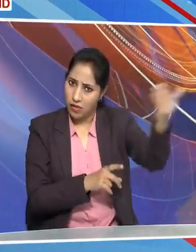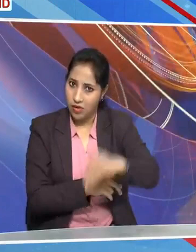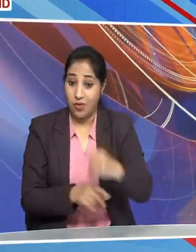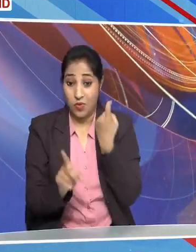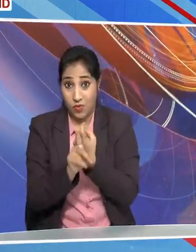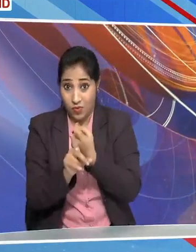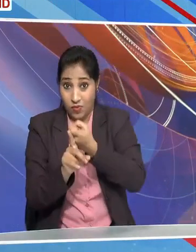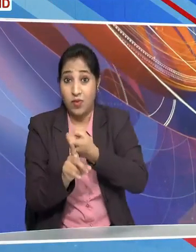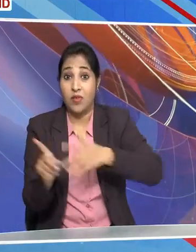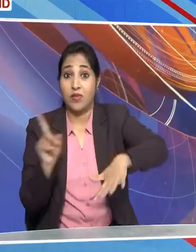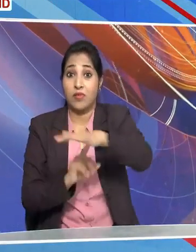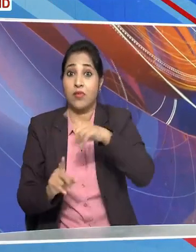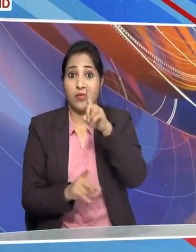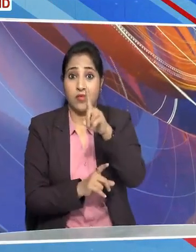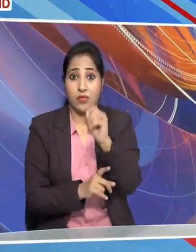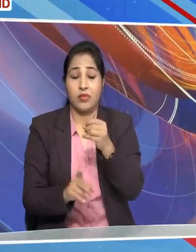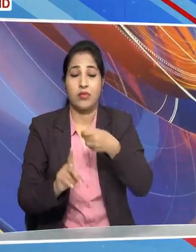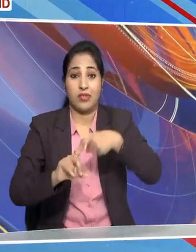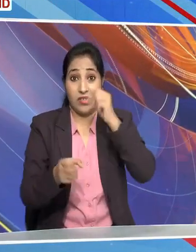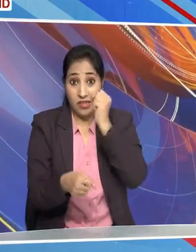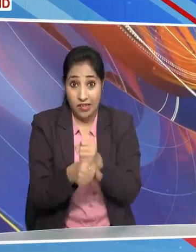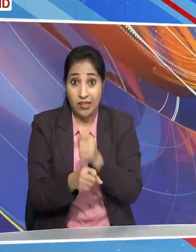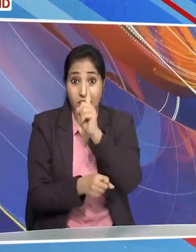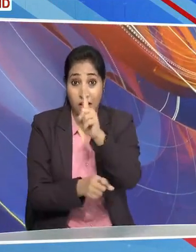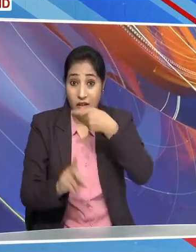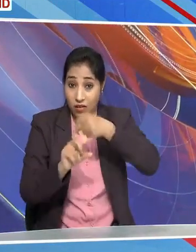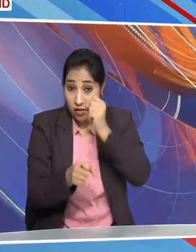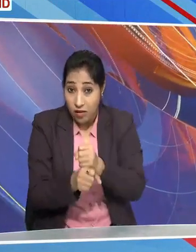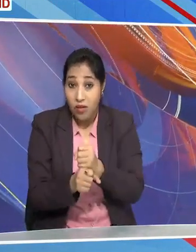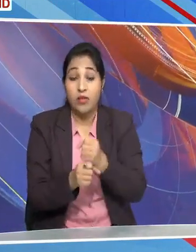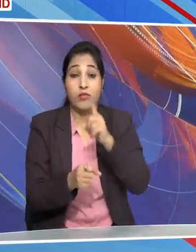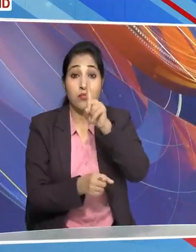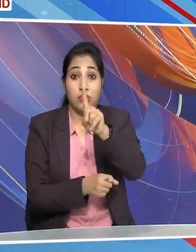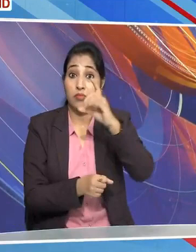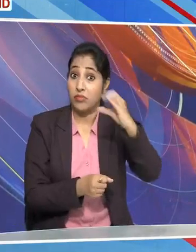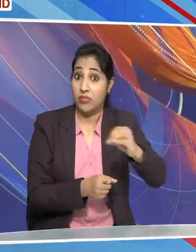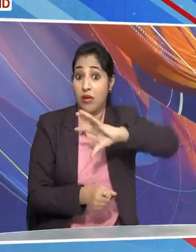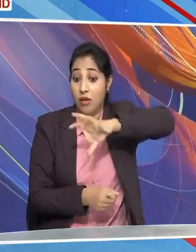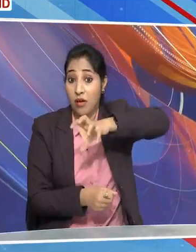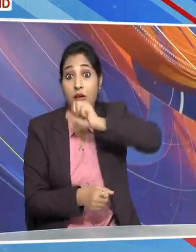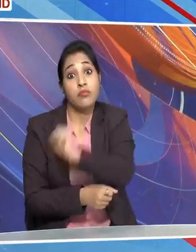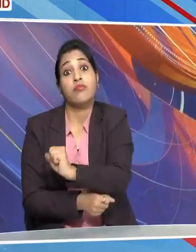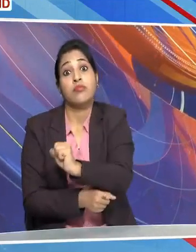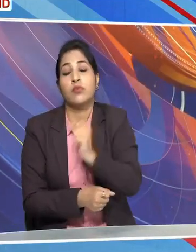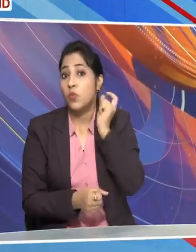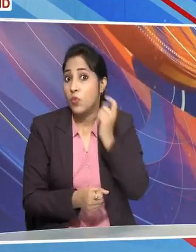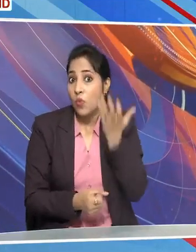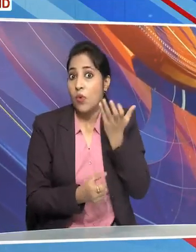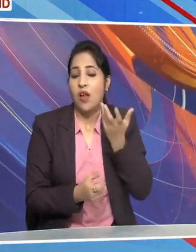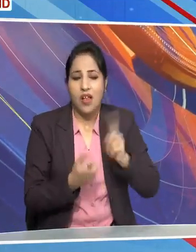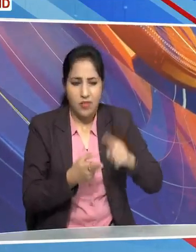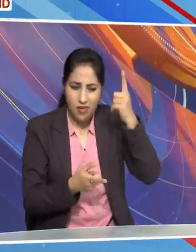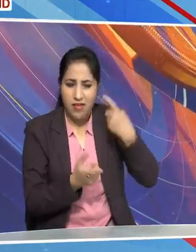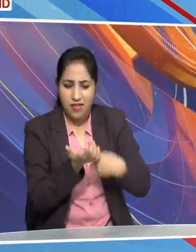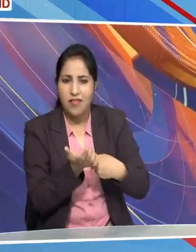से 10 किलो गोल्ड, 1-1 केजी के 10 डिस्क लेके जा रहे थे। रास्ते में रानीबाग के